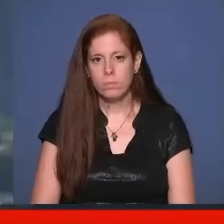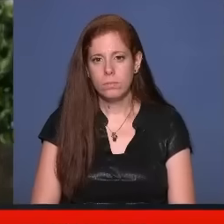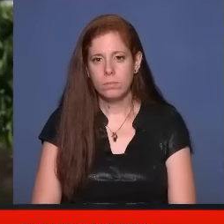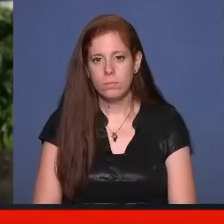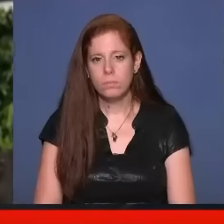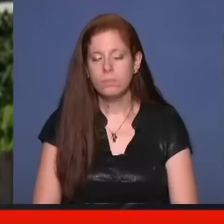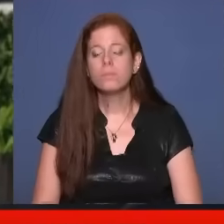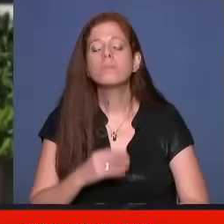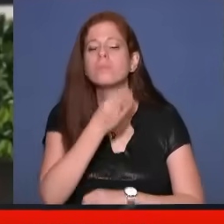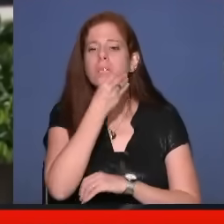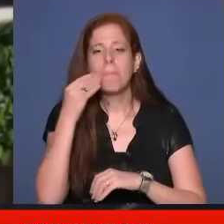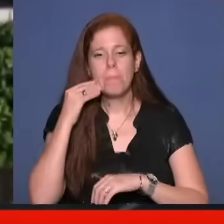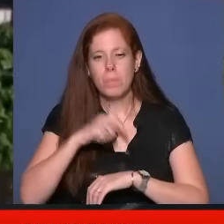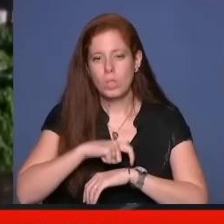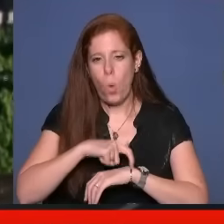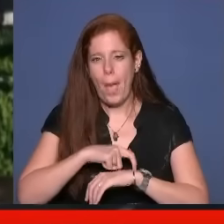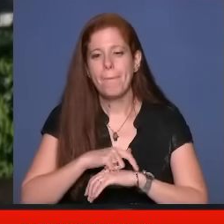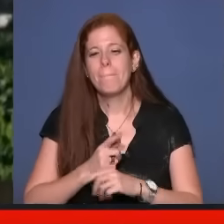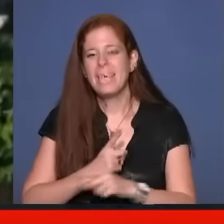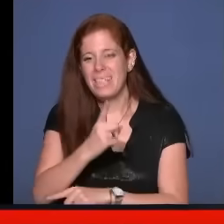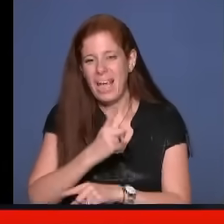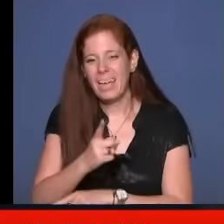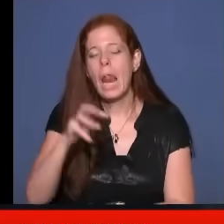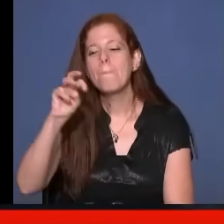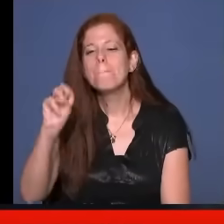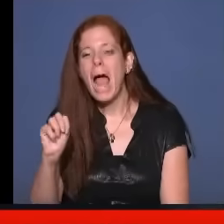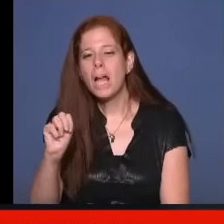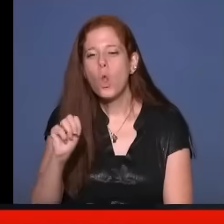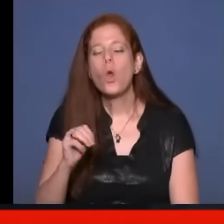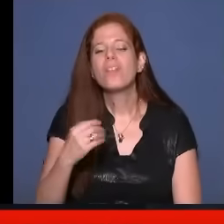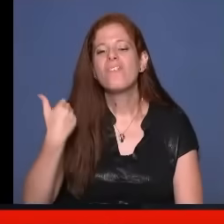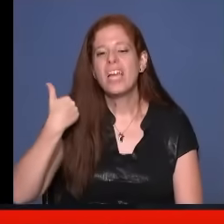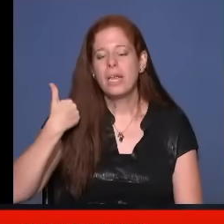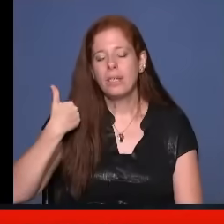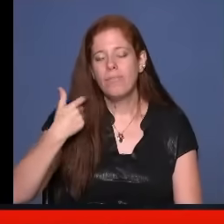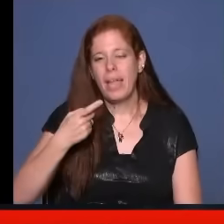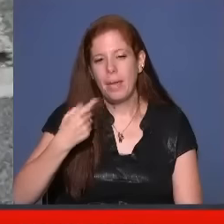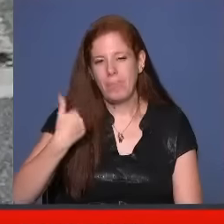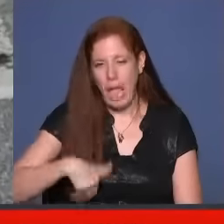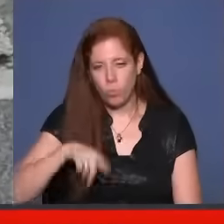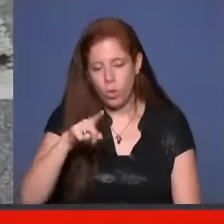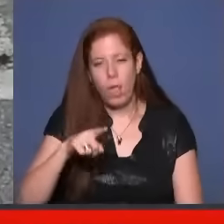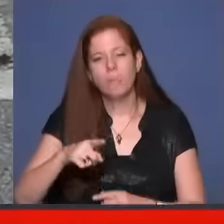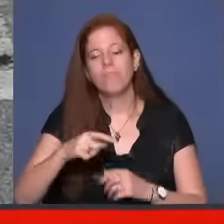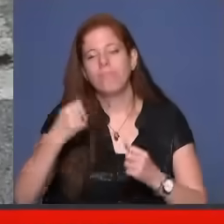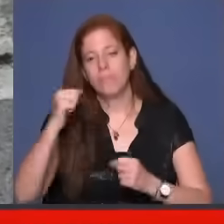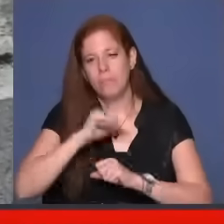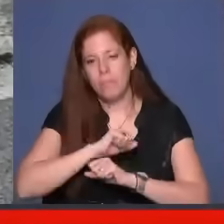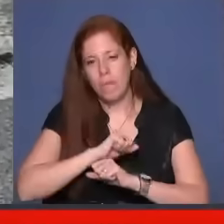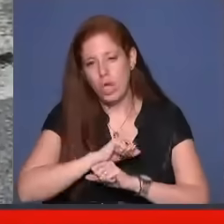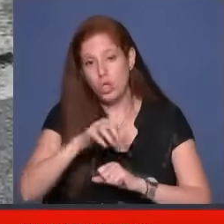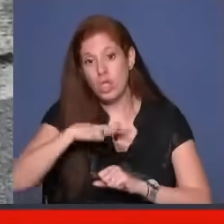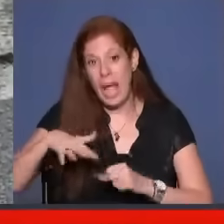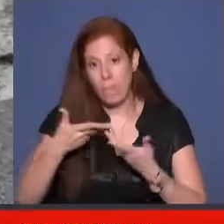בשעות הצהריים בוצע ירי לכיוון מרגליות וקריית שמונה, נפילות זוהו בשטחים פתוחים. ההנחיות לתושבים הם כרגע